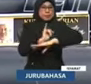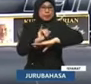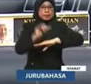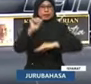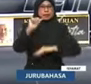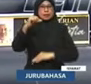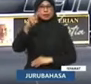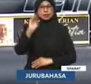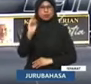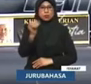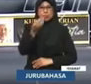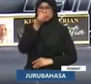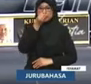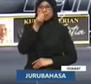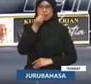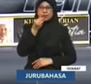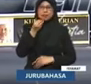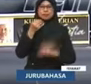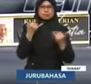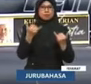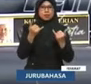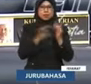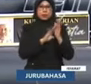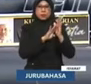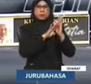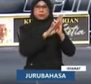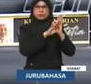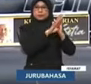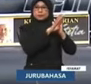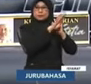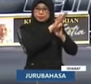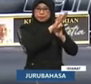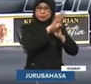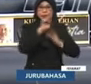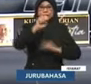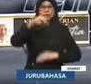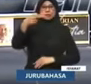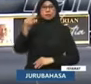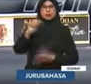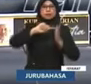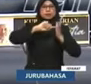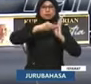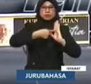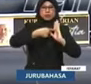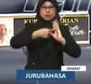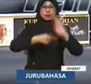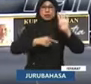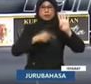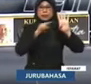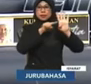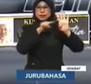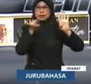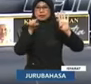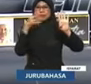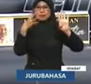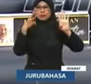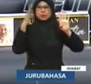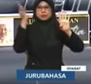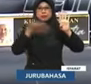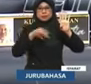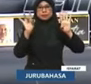oleh industri Agro makanan yang sedang berkembang pesat Maha bakal berlangsung pada 4 hingga